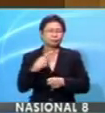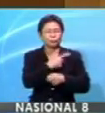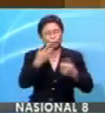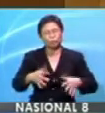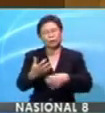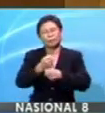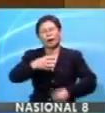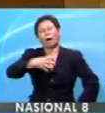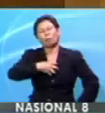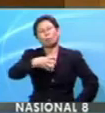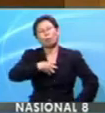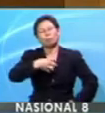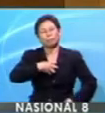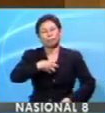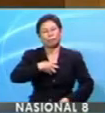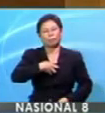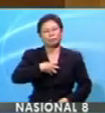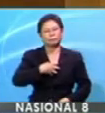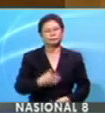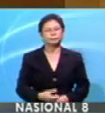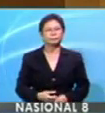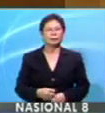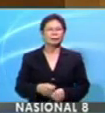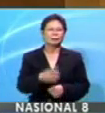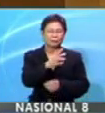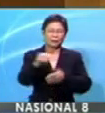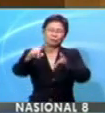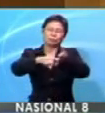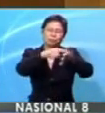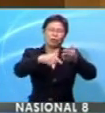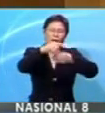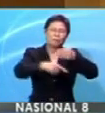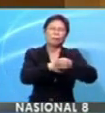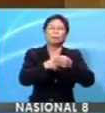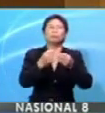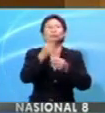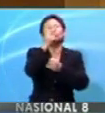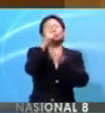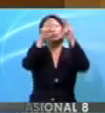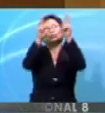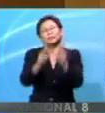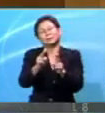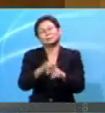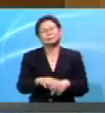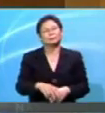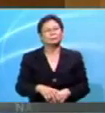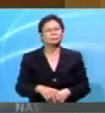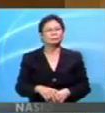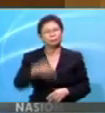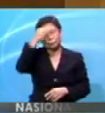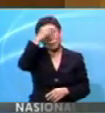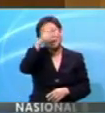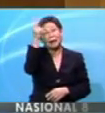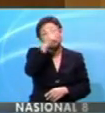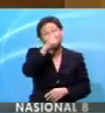aduan dan kritikan mengenai perkara ini untuk makluman pihak